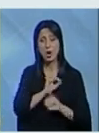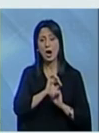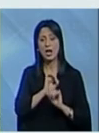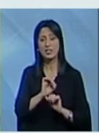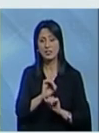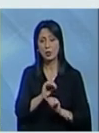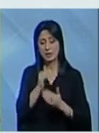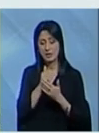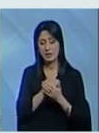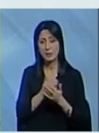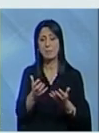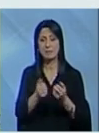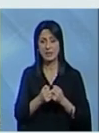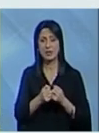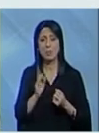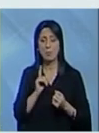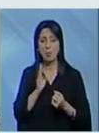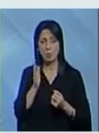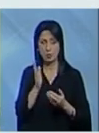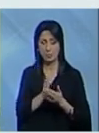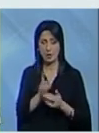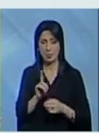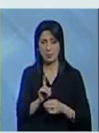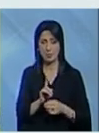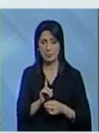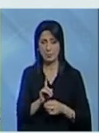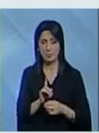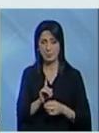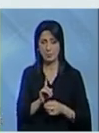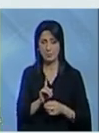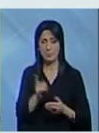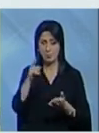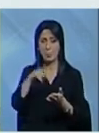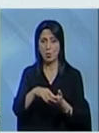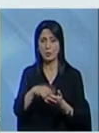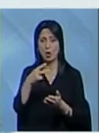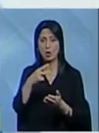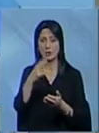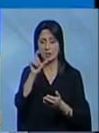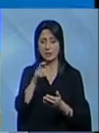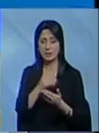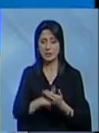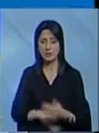ადვოკატი სისტემისათვის მისაღებია და მოლოდინი მაქვს იმისა, რომ ასე ვთქვათ, მოხდები მოწკაციან სიაში.